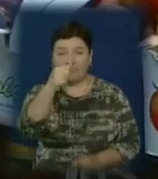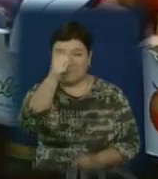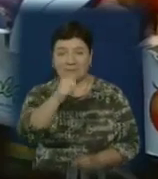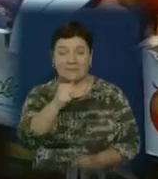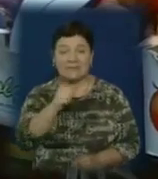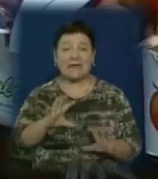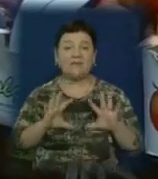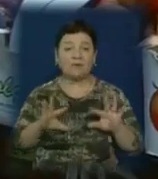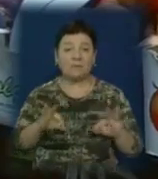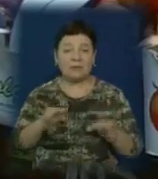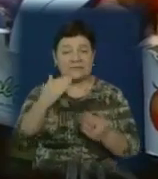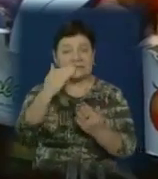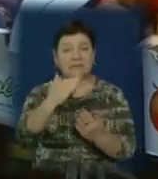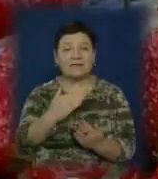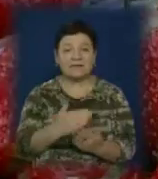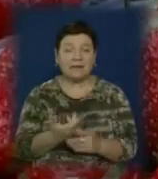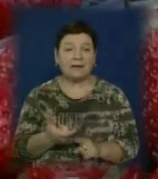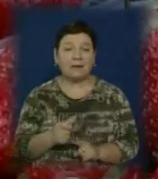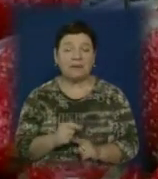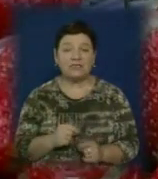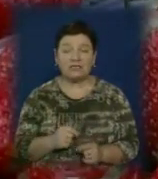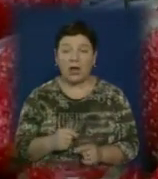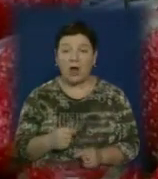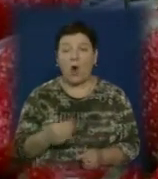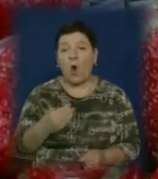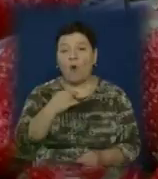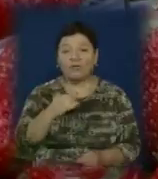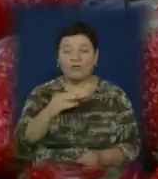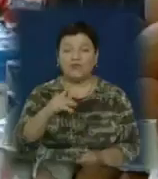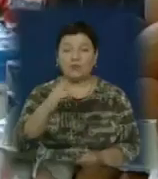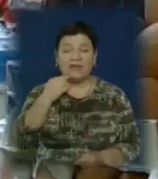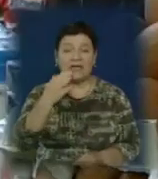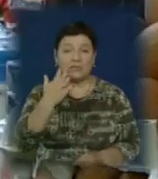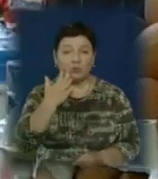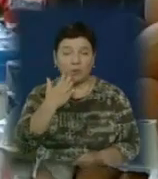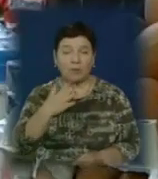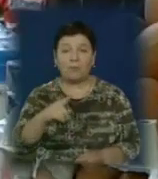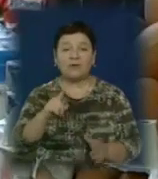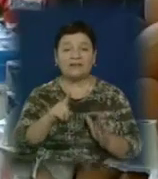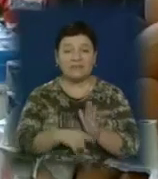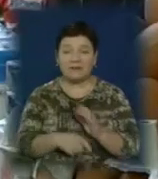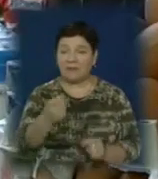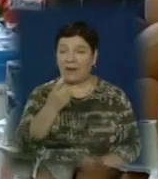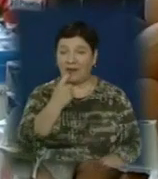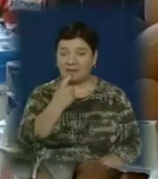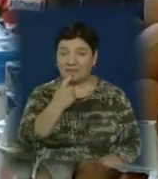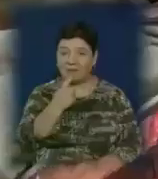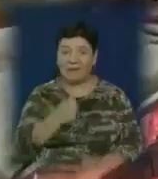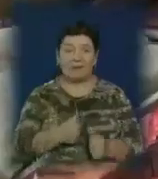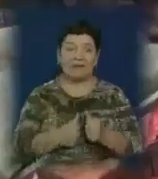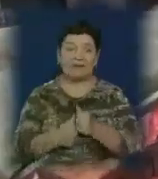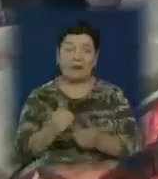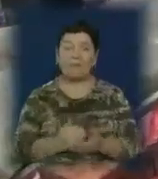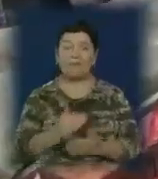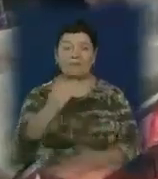інформацією управління статистики, найбільше подорожчали овочі, фрукти та цукор. Водночас подешевшали яйця. Насамперед,